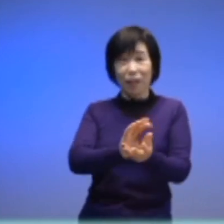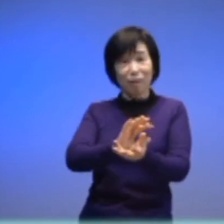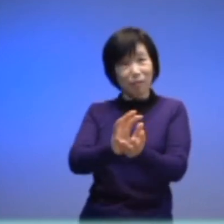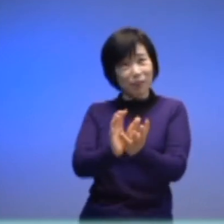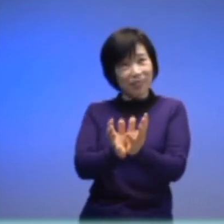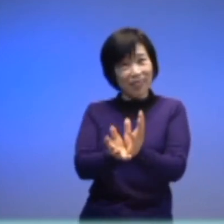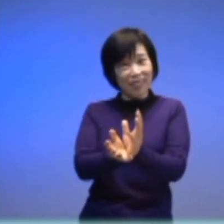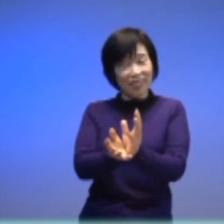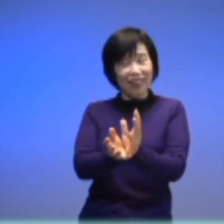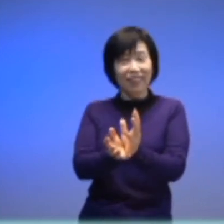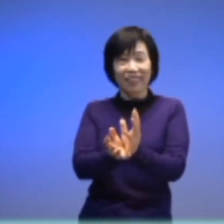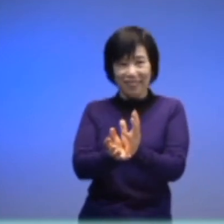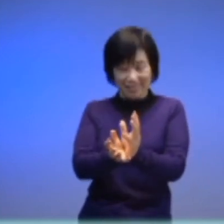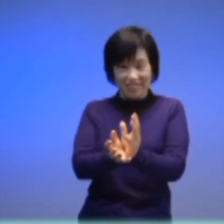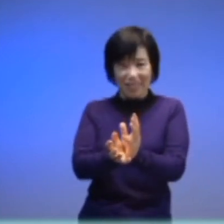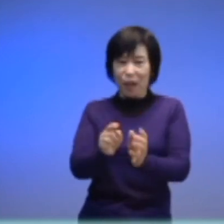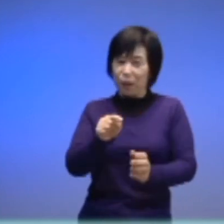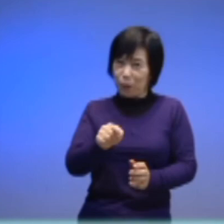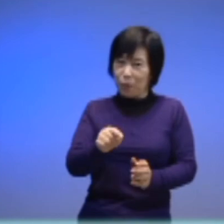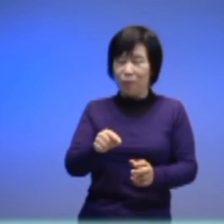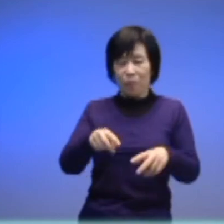類のバラが咲くんですよ。